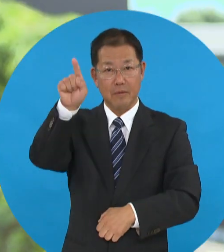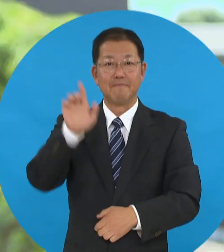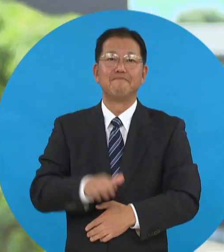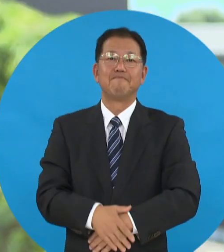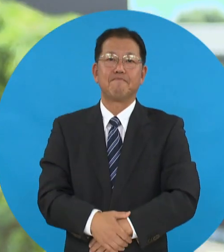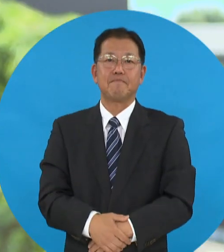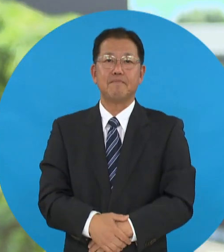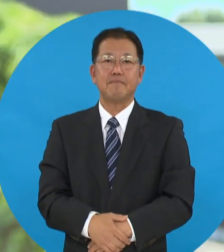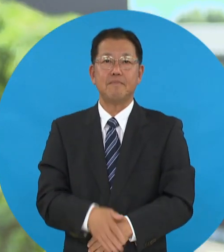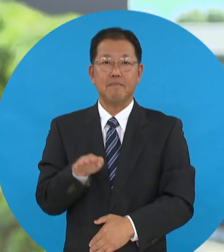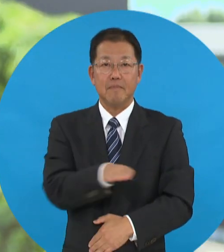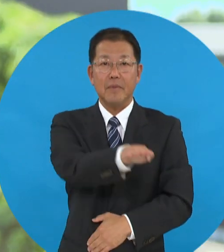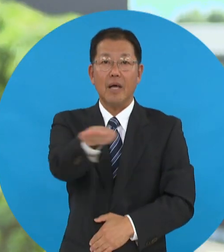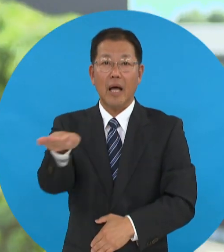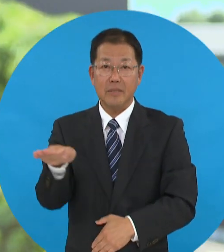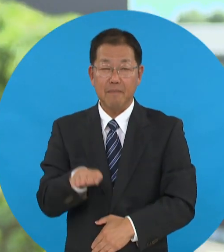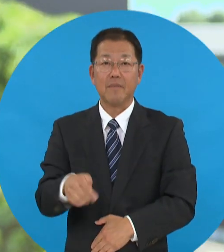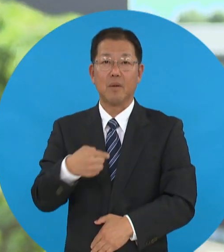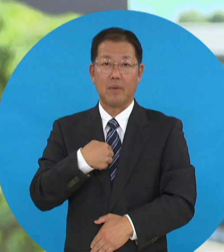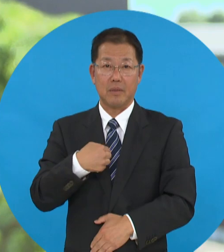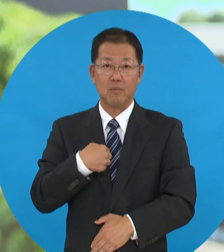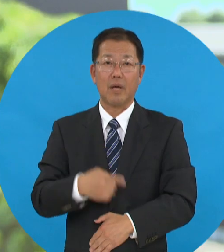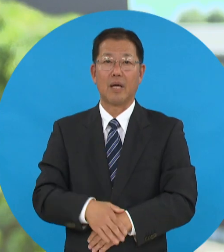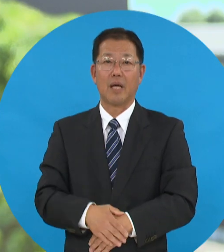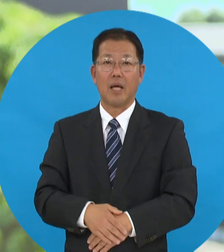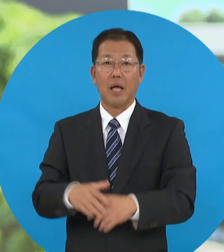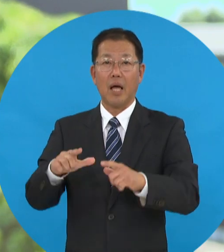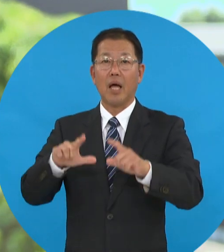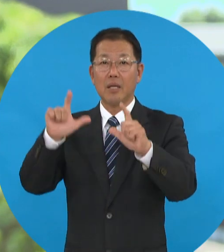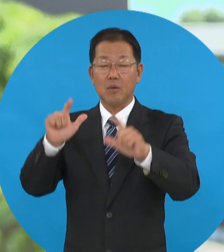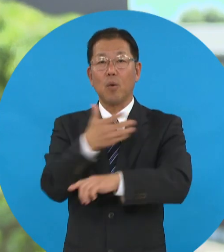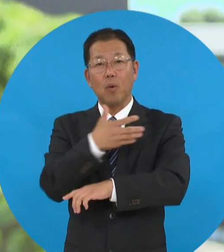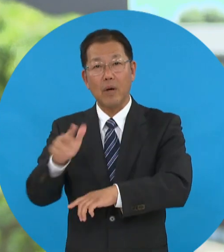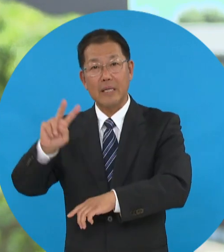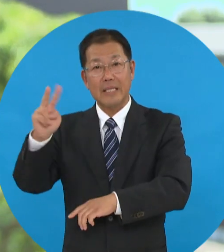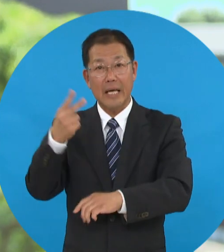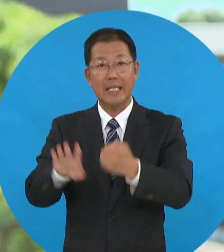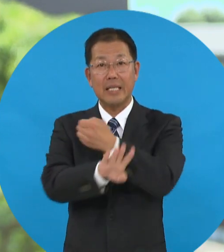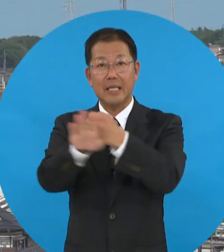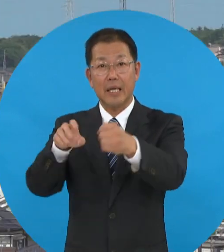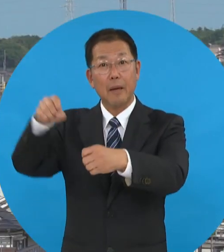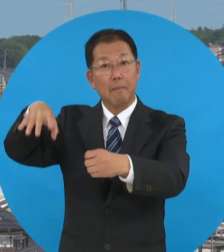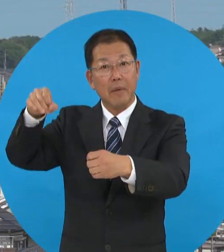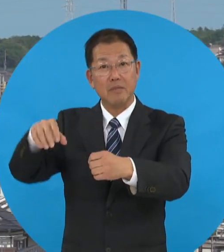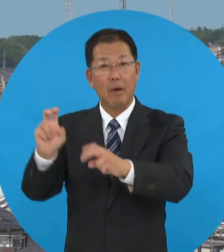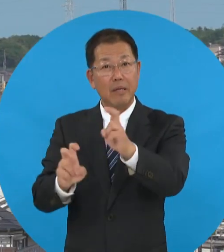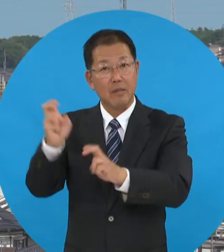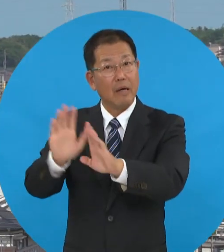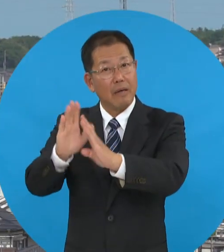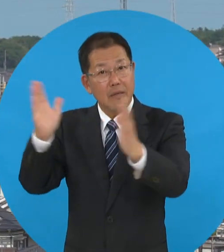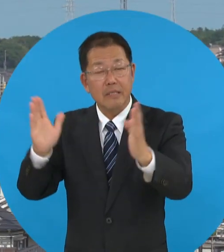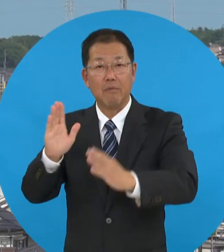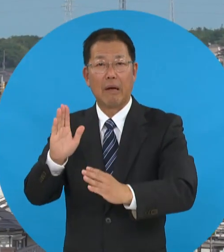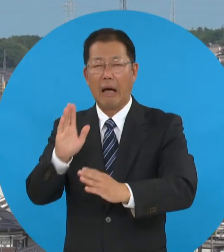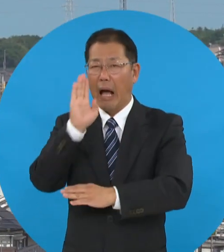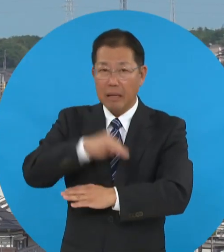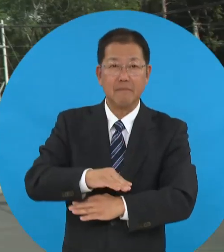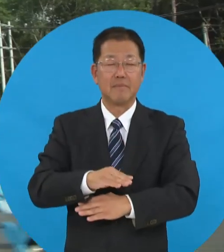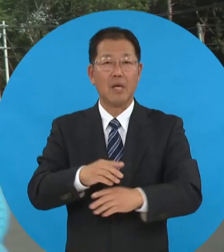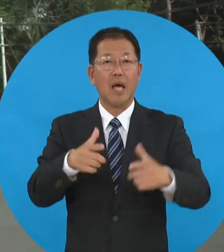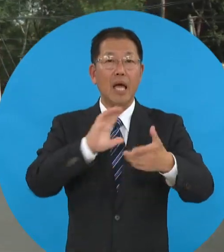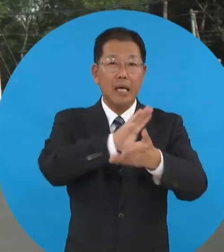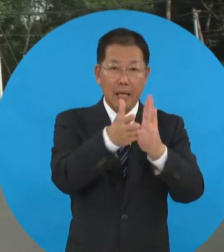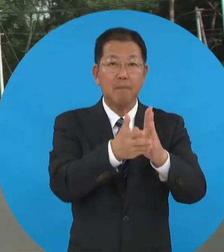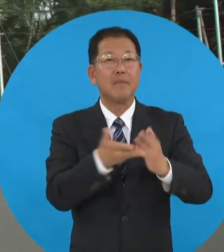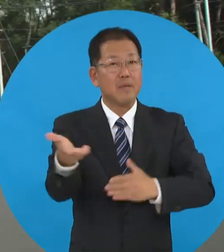皆さん、私は東海第二原発は動かしてはならない、この県民多数の声を力